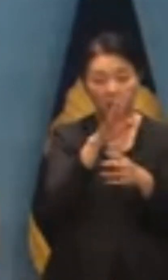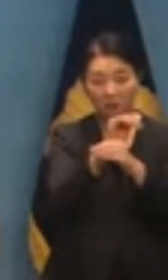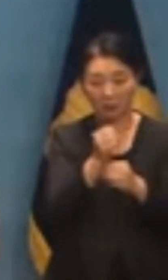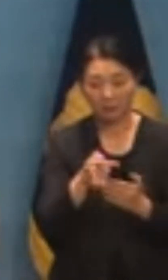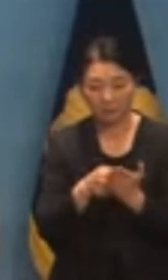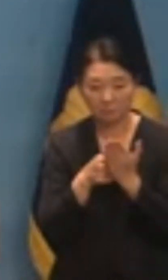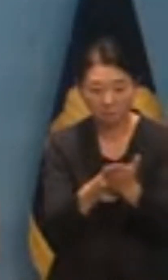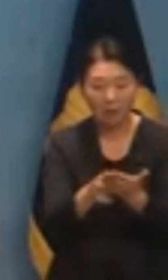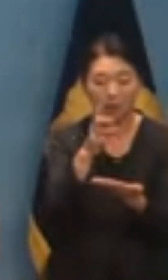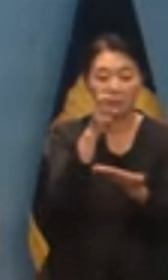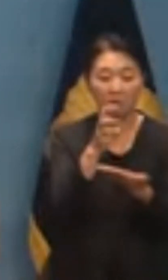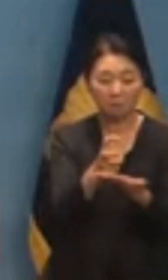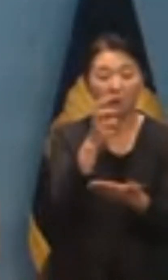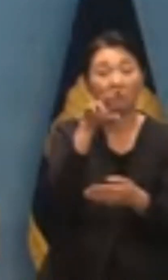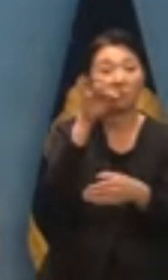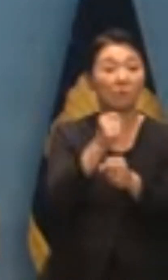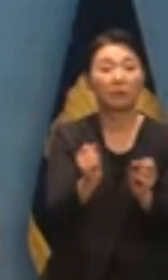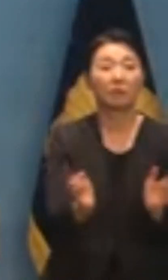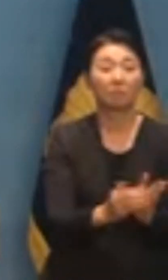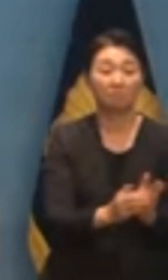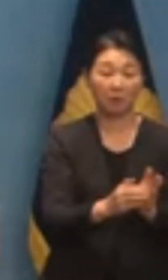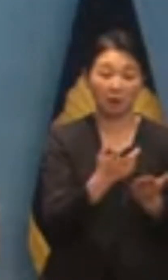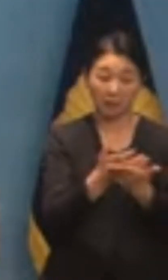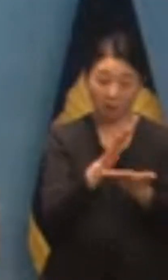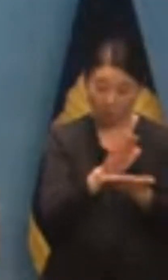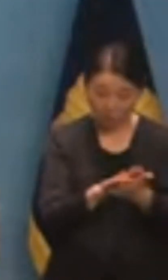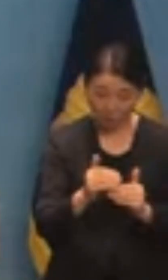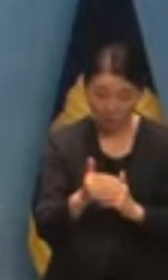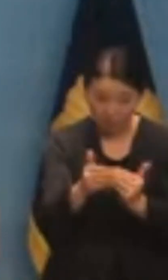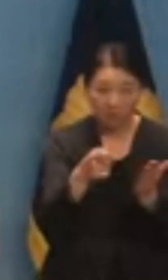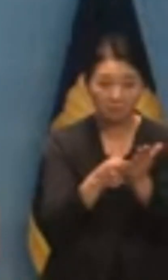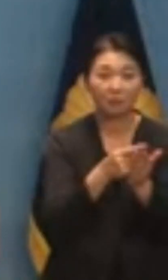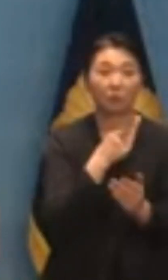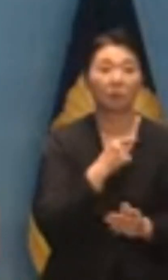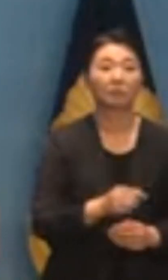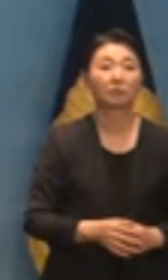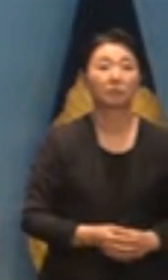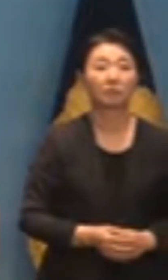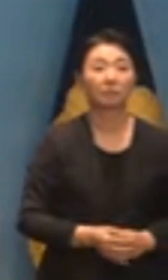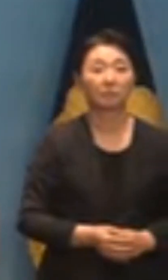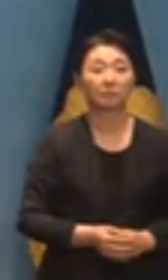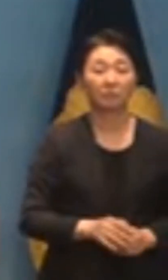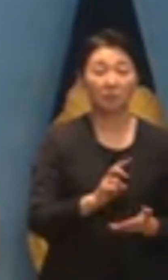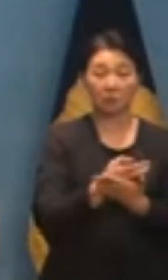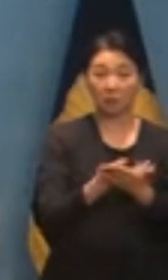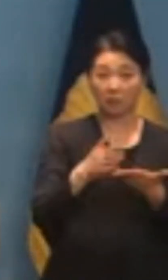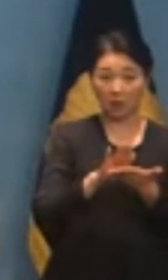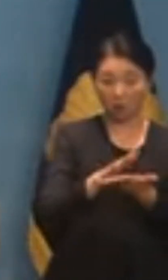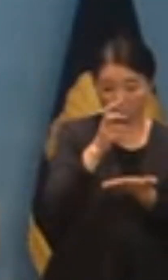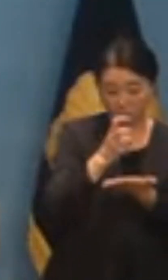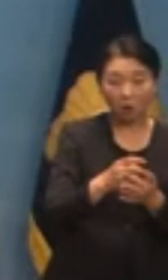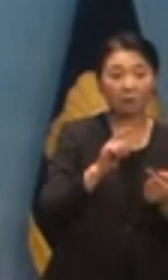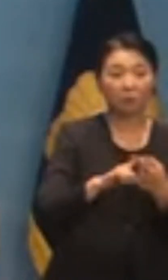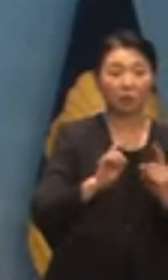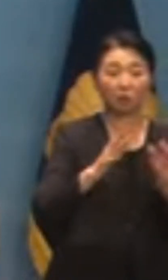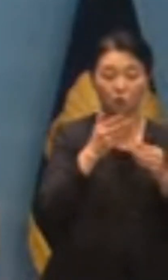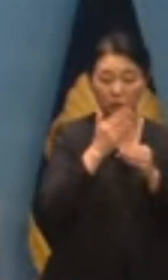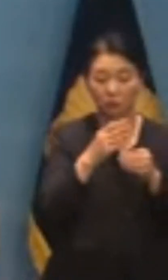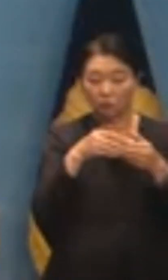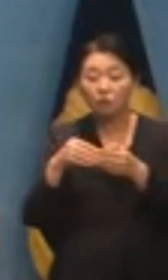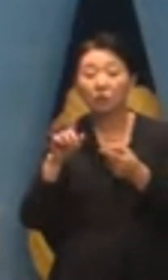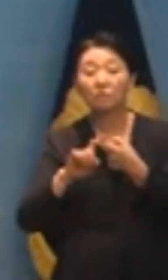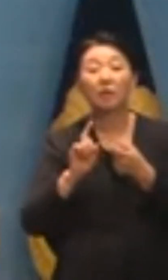관한 법률 초안을 중심으로 개헌 절차법 상황과 발의를 추진하겠습니다. 개헌 절차법을 통해 국민주도 개헌을